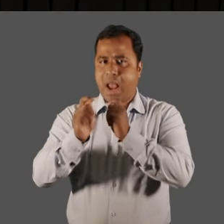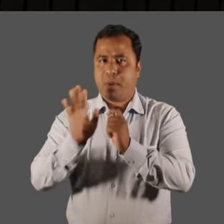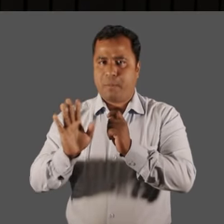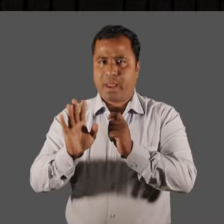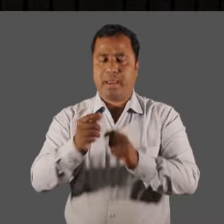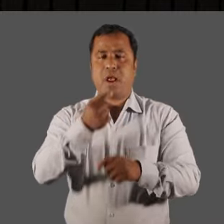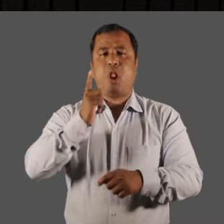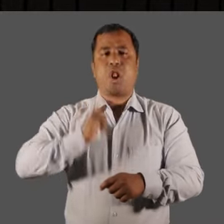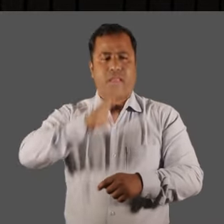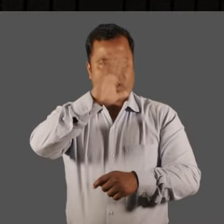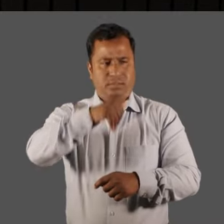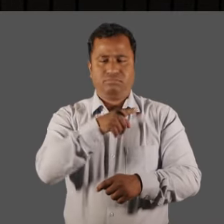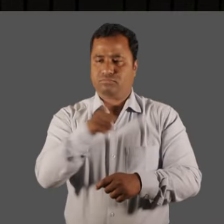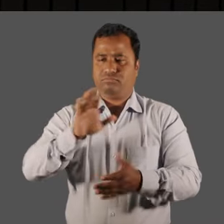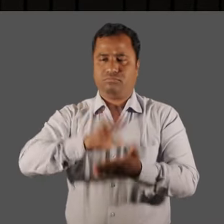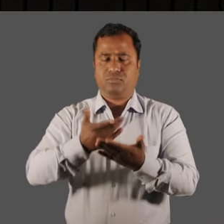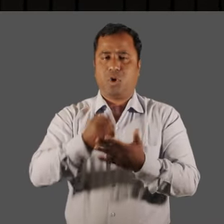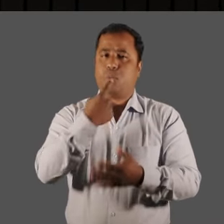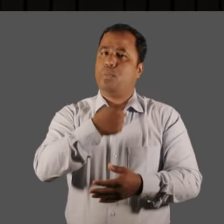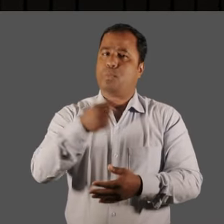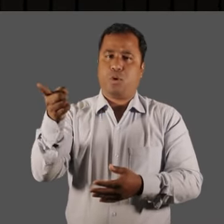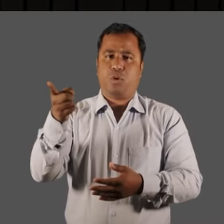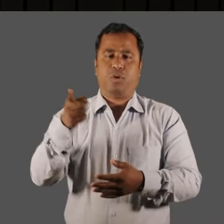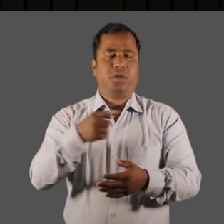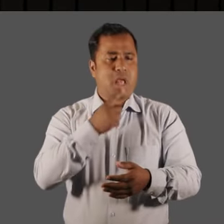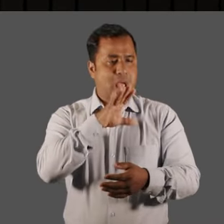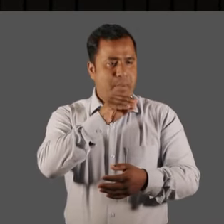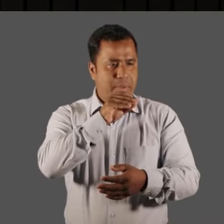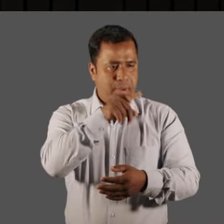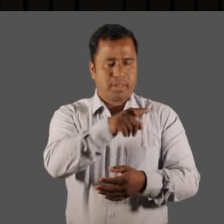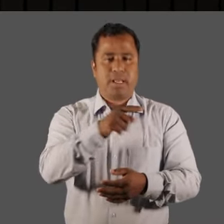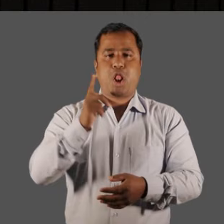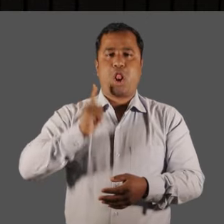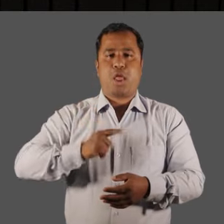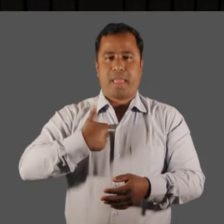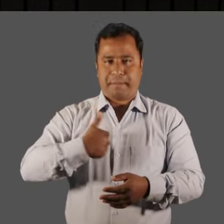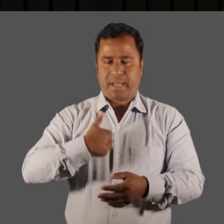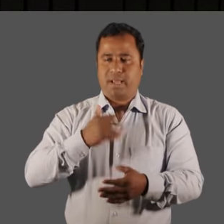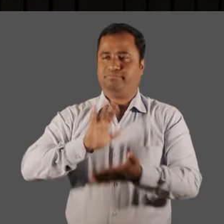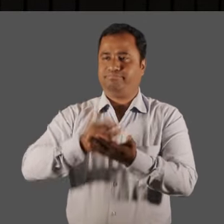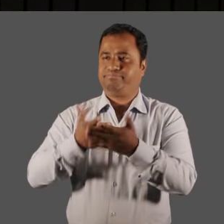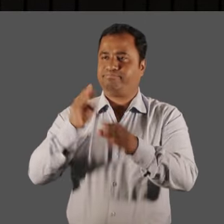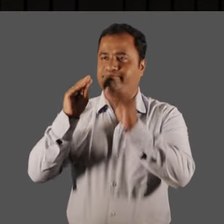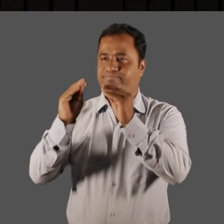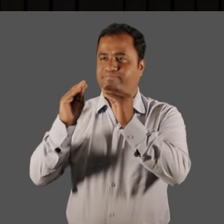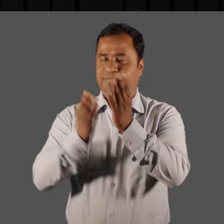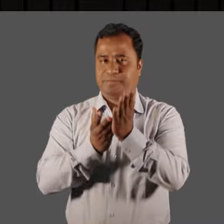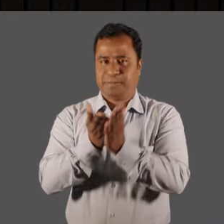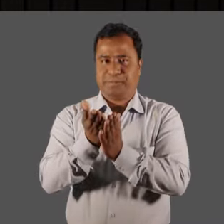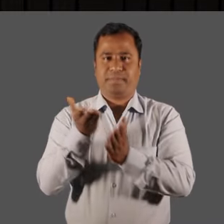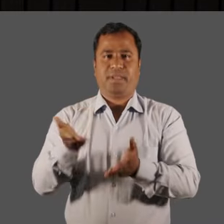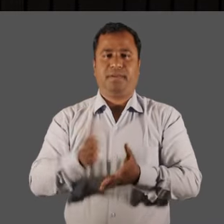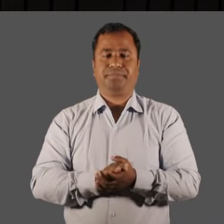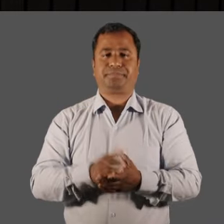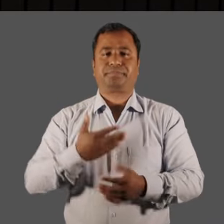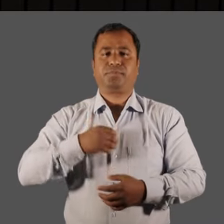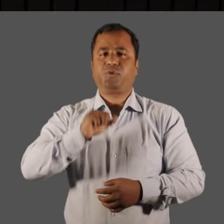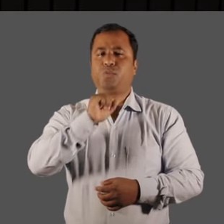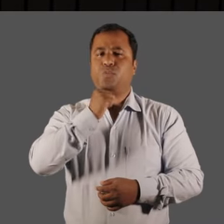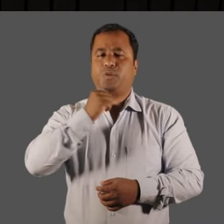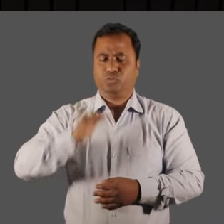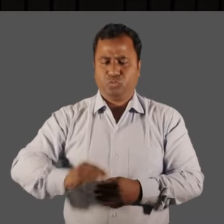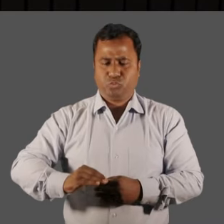তারা নিজেরা না বুঝিয়ে বলতো যে, "তুমি বলো তো এটা, এটা বলতে হবে, তুমি তোমার বাবা-মাকে বলো।" এবং এখানে একটা ব্যাপার আছে যে খুব ছোট থেকে